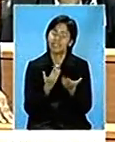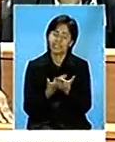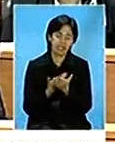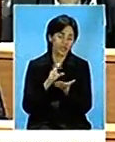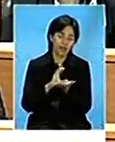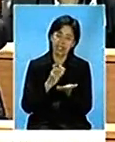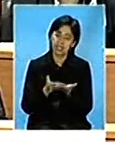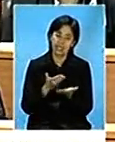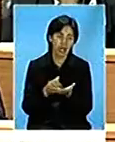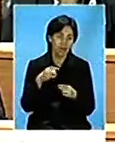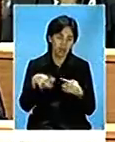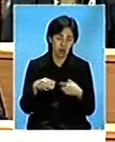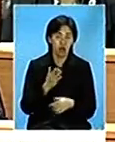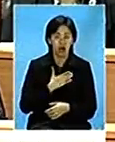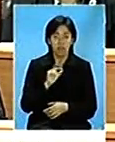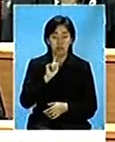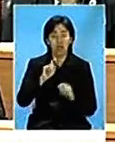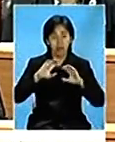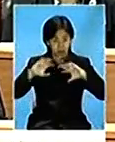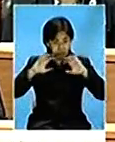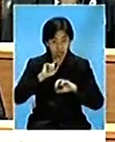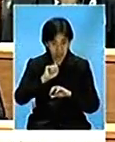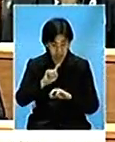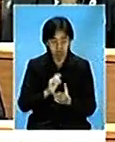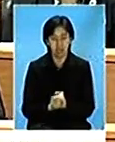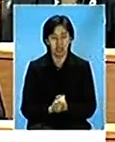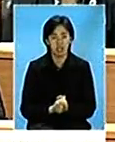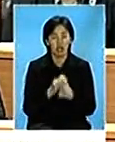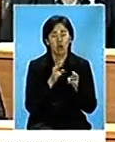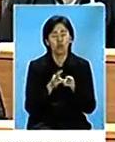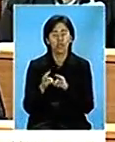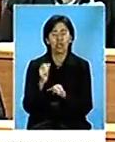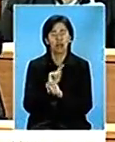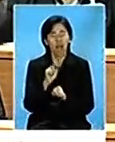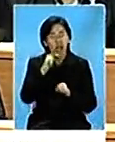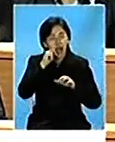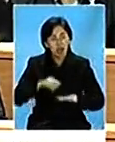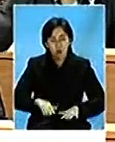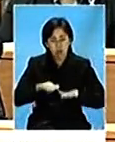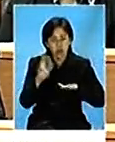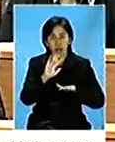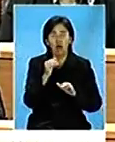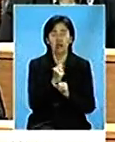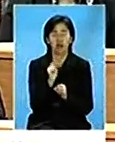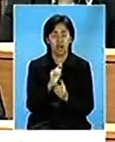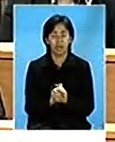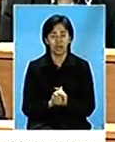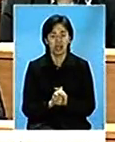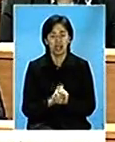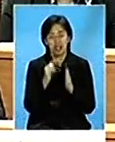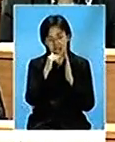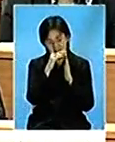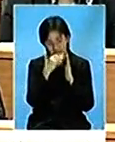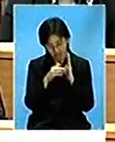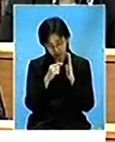ณผมจึงถามต่อไปยังรัฐบาลครับว่าทำอย่างไรครับที่น้ำไม่ท่วมท่านบอกว่าต้นน้ำท่านบริหารแล้วกลางน้ำท่านบ